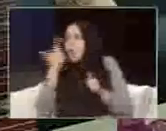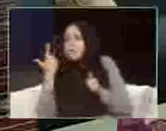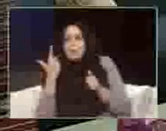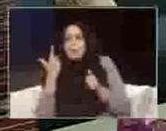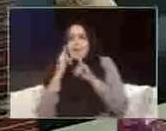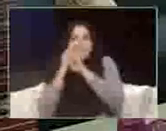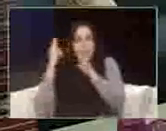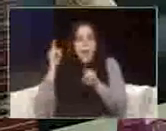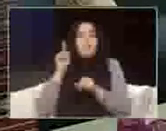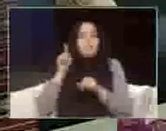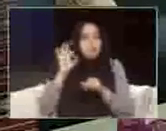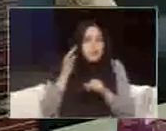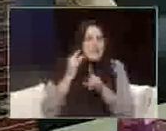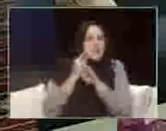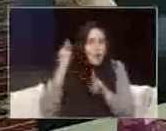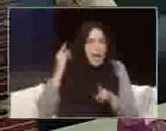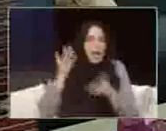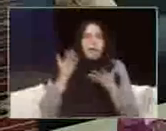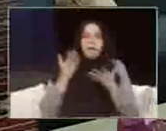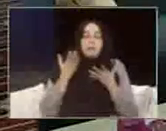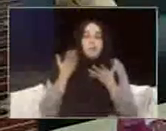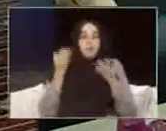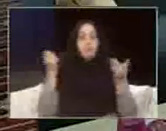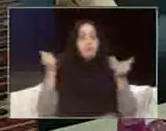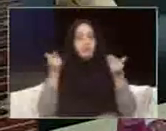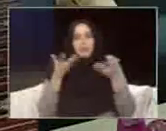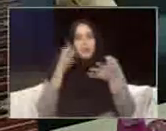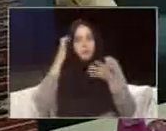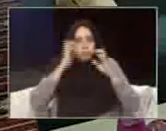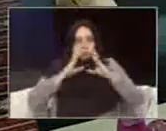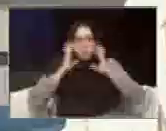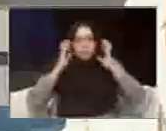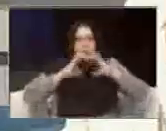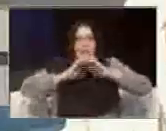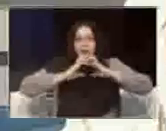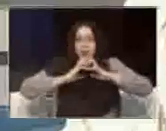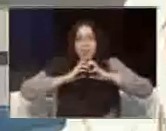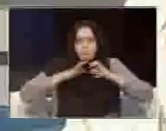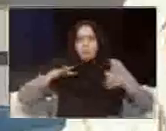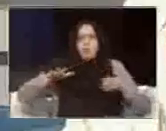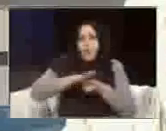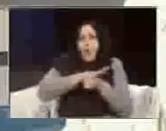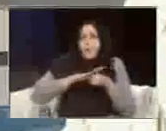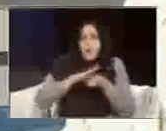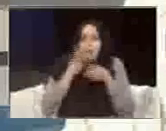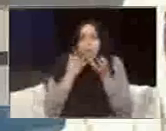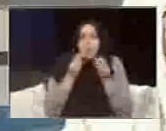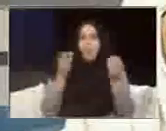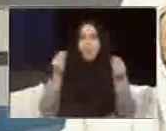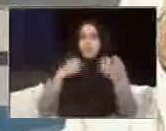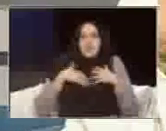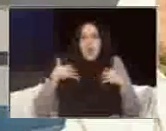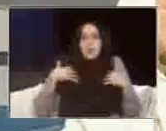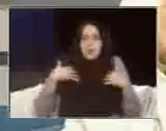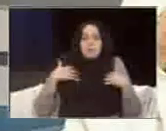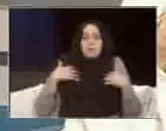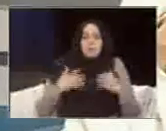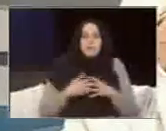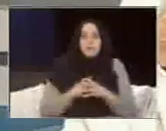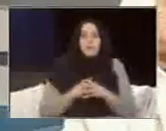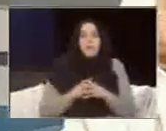في التاريخ قلت أنه مؤرخ، وهكذا وهكذا. يعني العلامة ابن خلدون يعني استوعب الكثير من